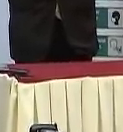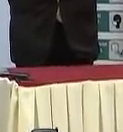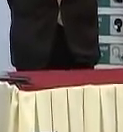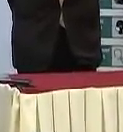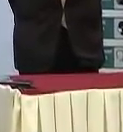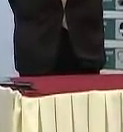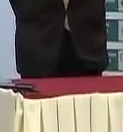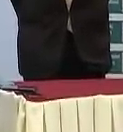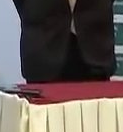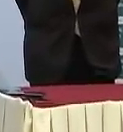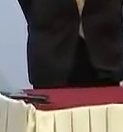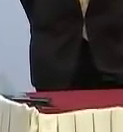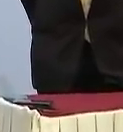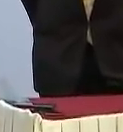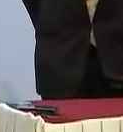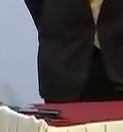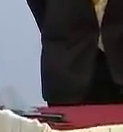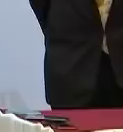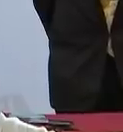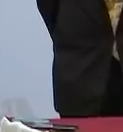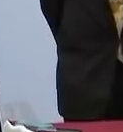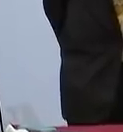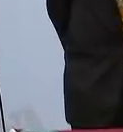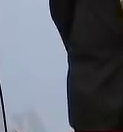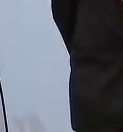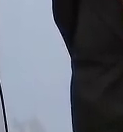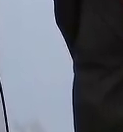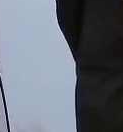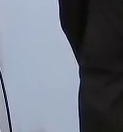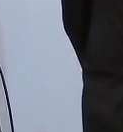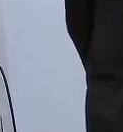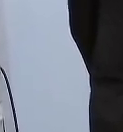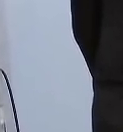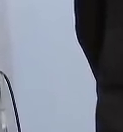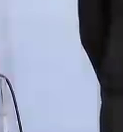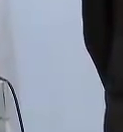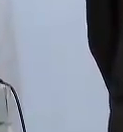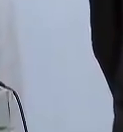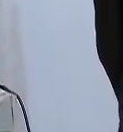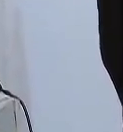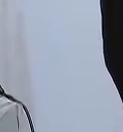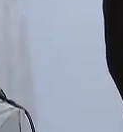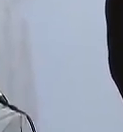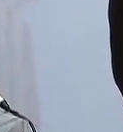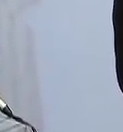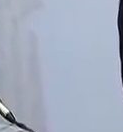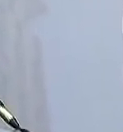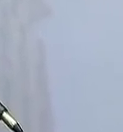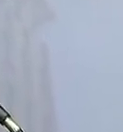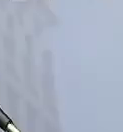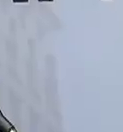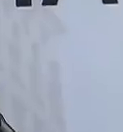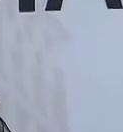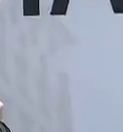Malaysia ingin memaklumkan bahawa terdapat 60 kes yang telah pulih dan dibenarkan discharge pada hari